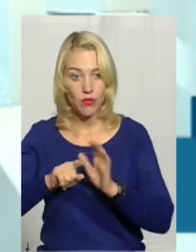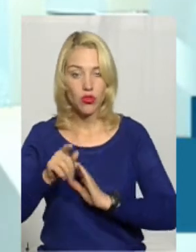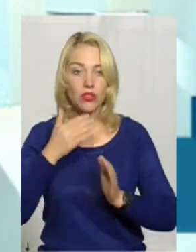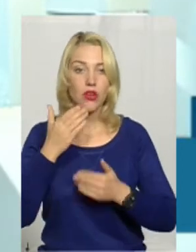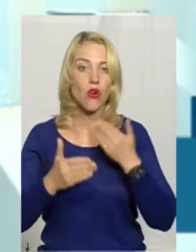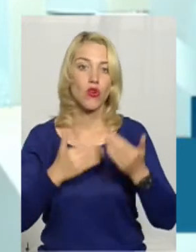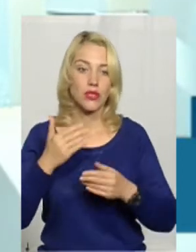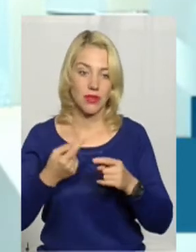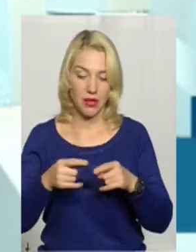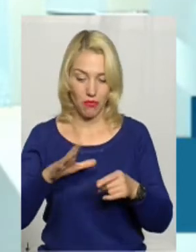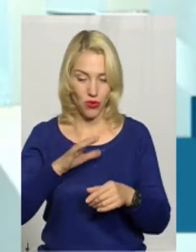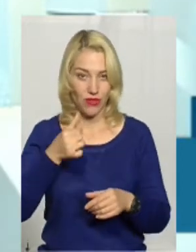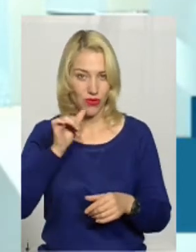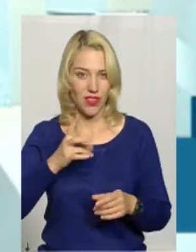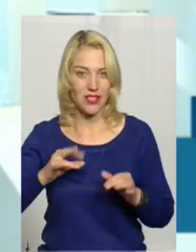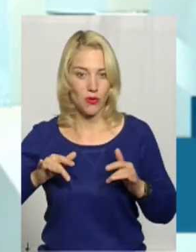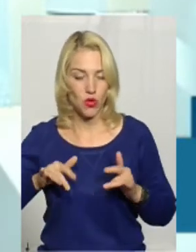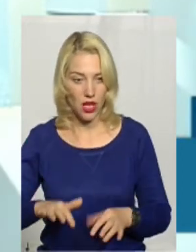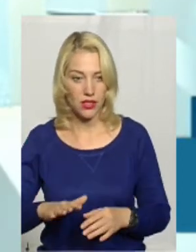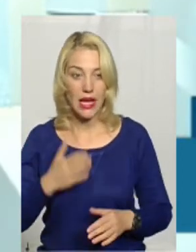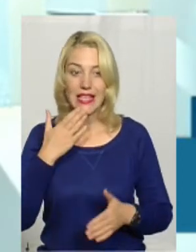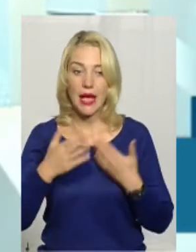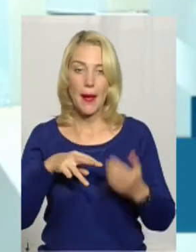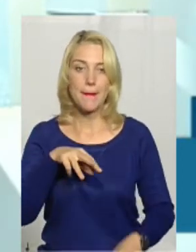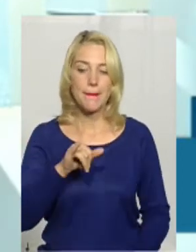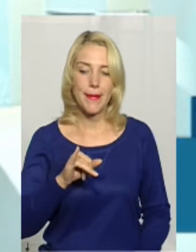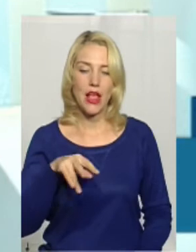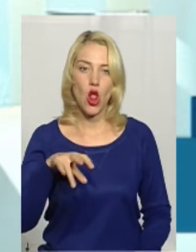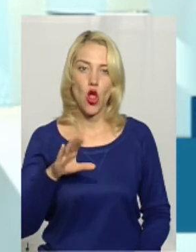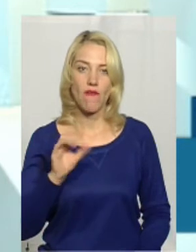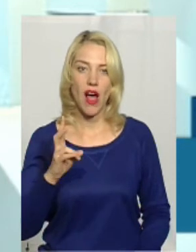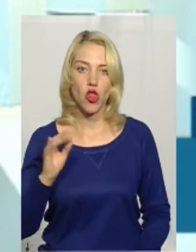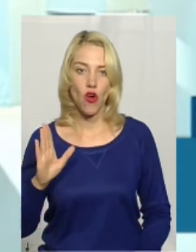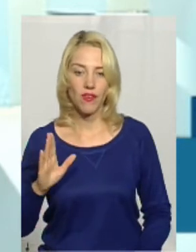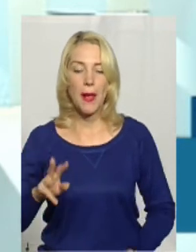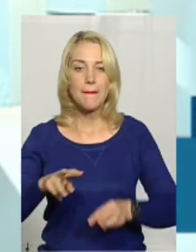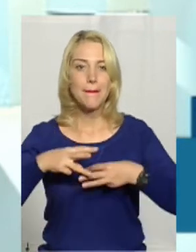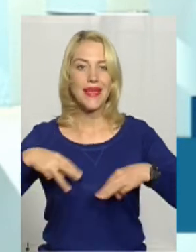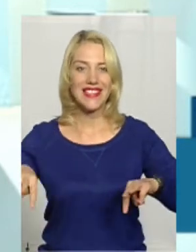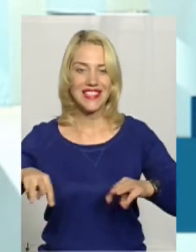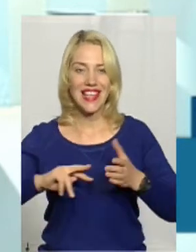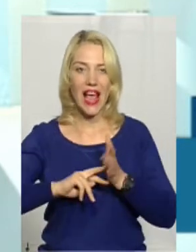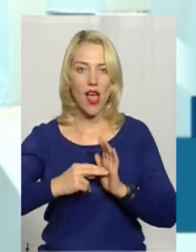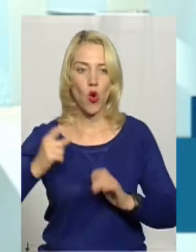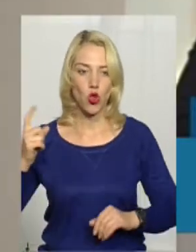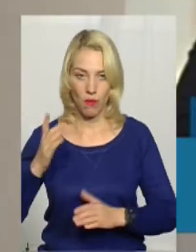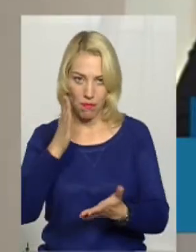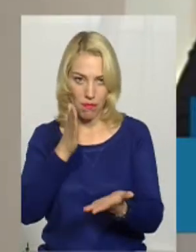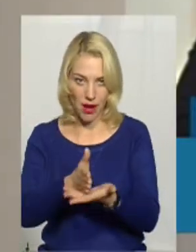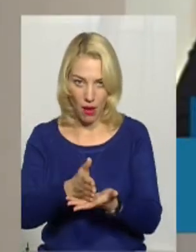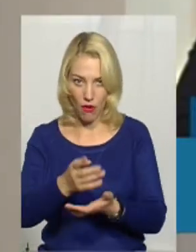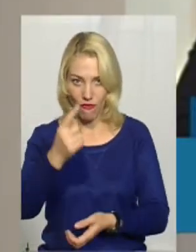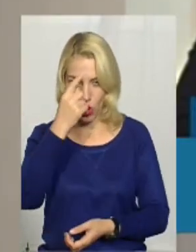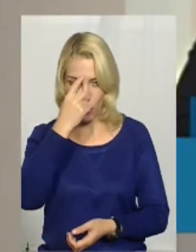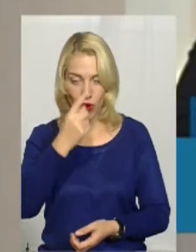цьому заході, запитували Милованова, міністра економіки, йому прямо в лоб. А